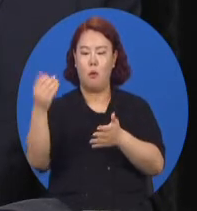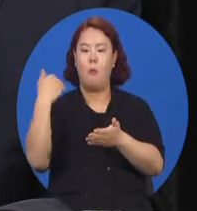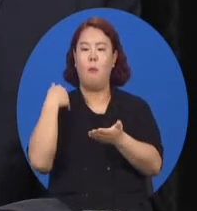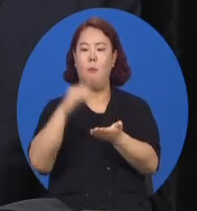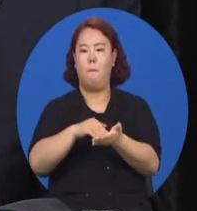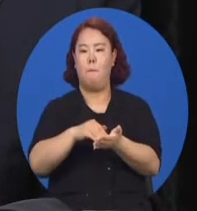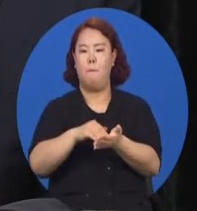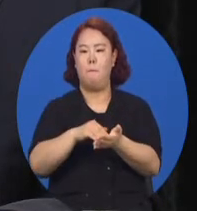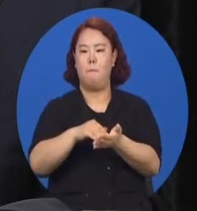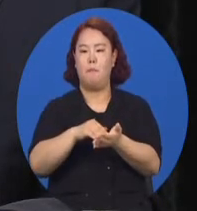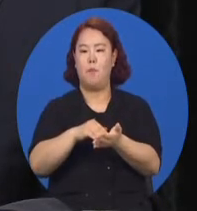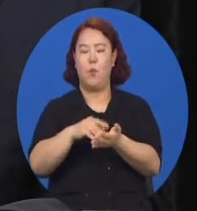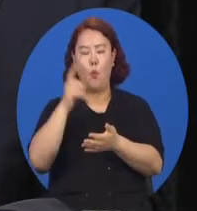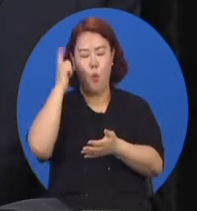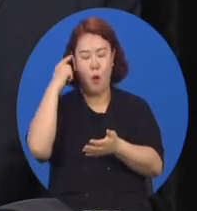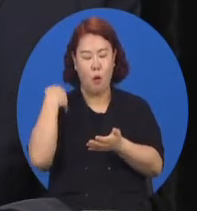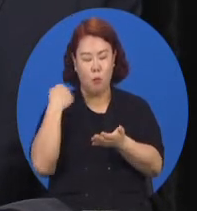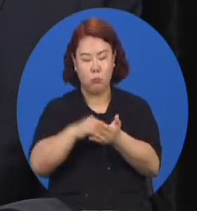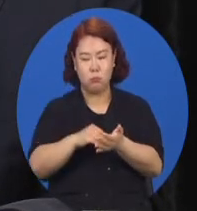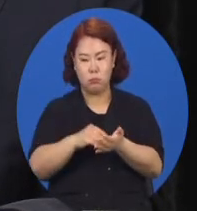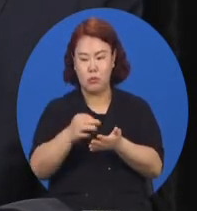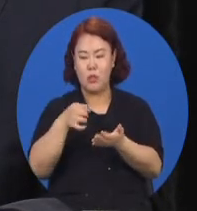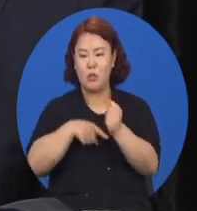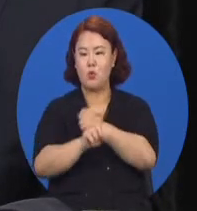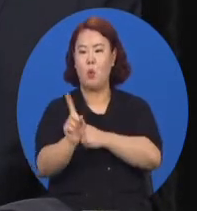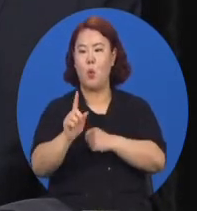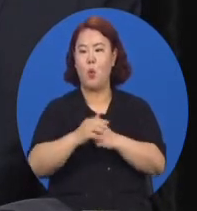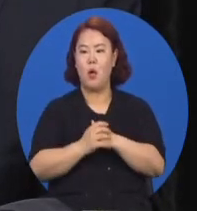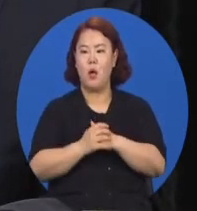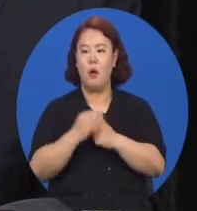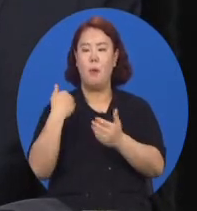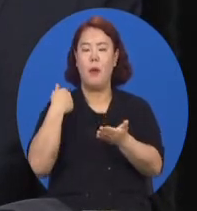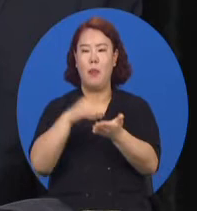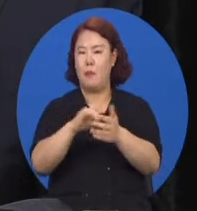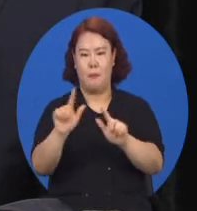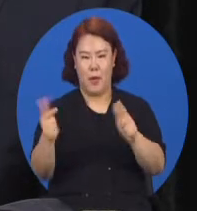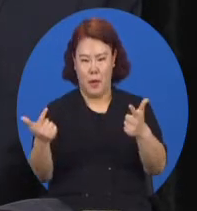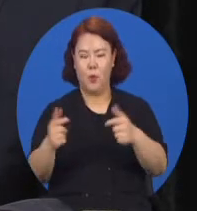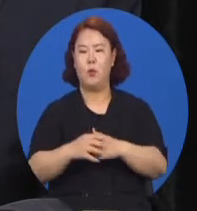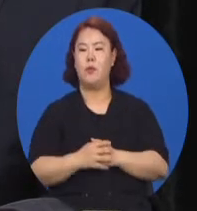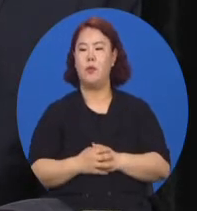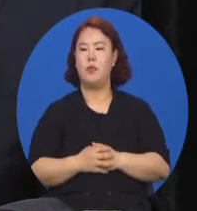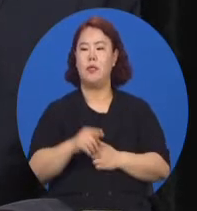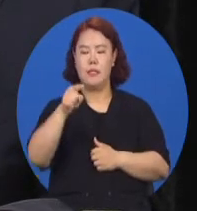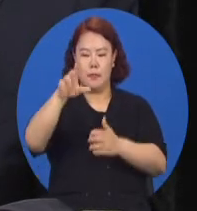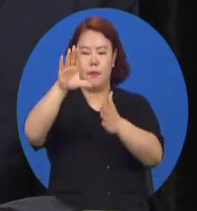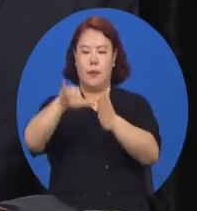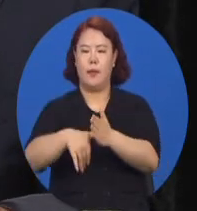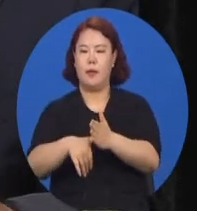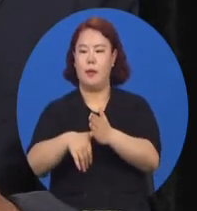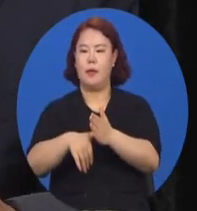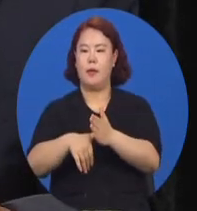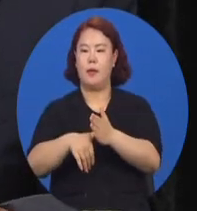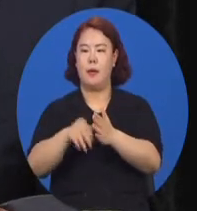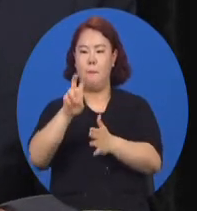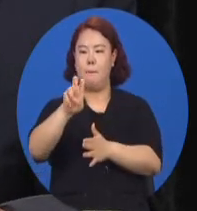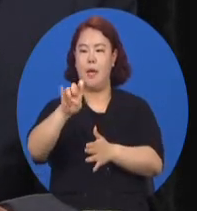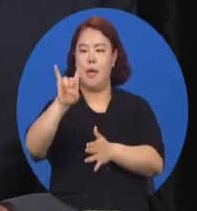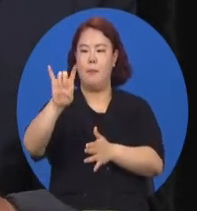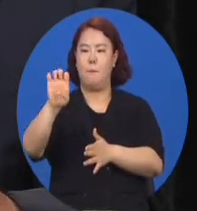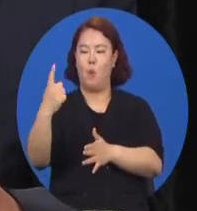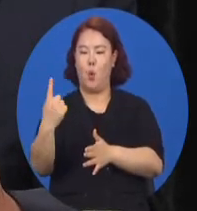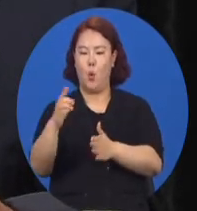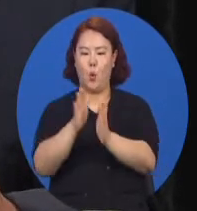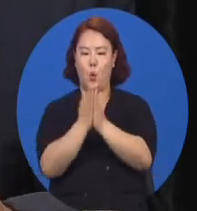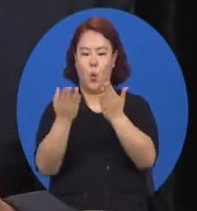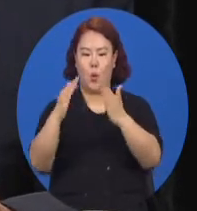않습니까? 왜 반납하셨죠? 그 반납한 게 아니라 그 당시는 그 매포 도서관에